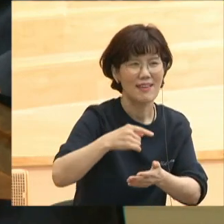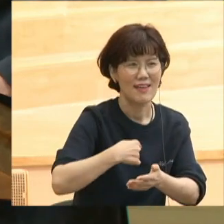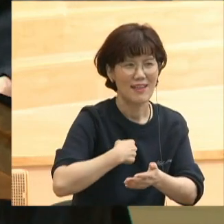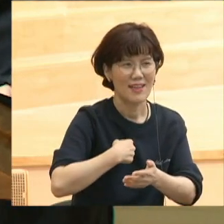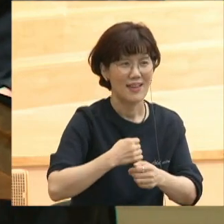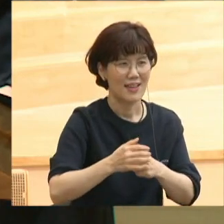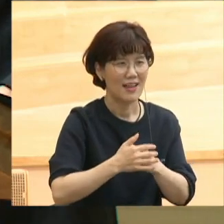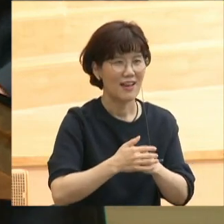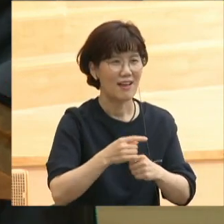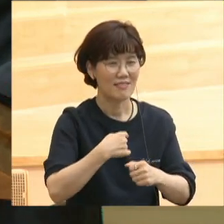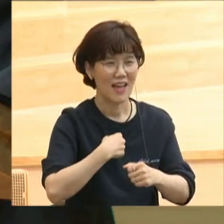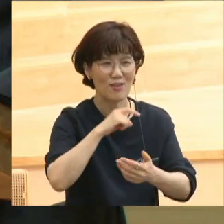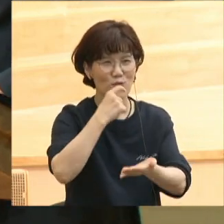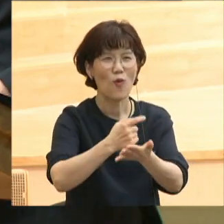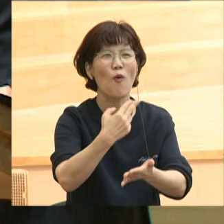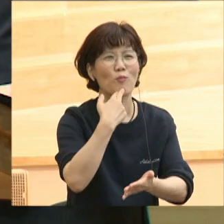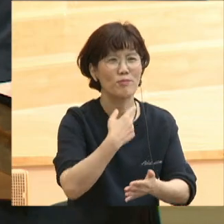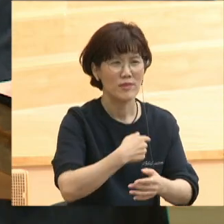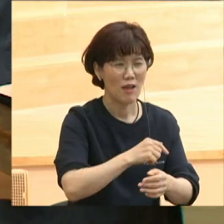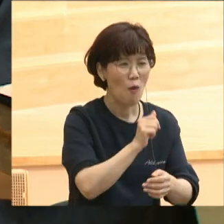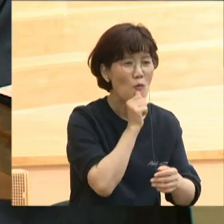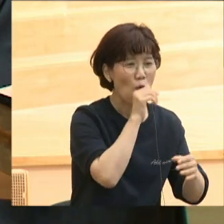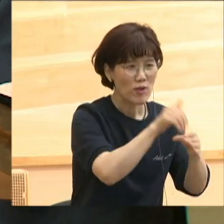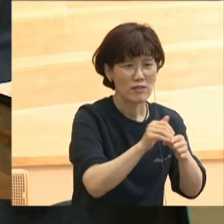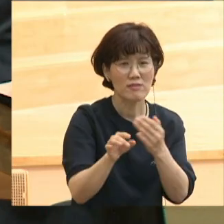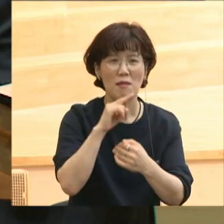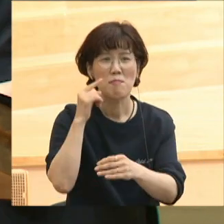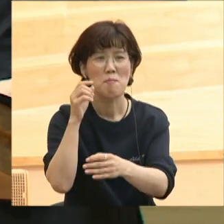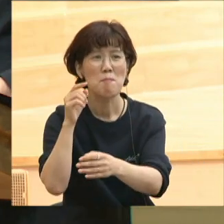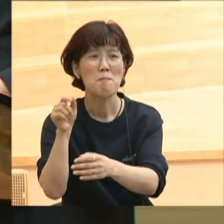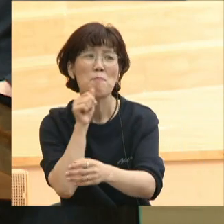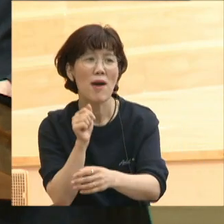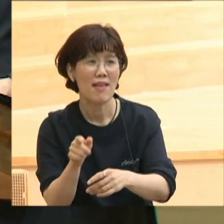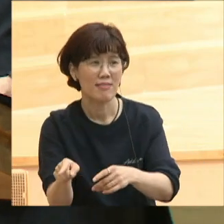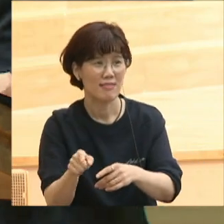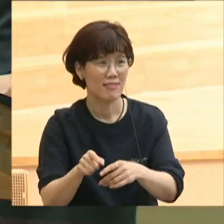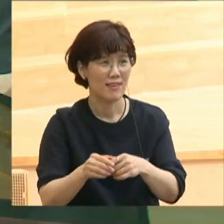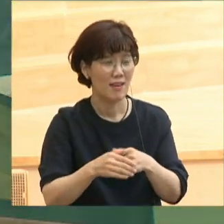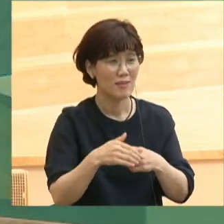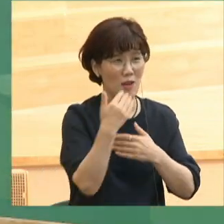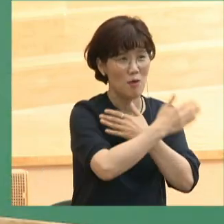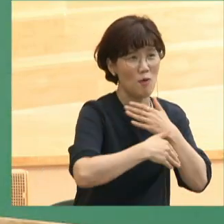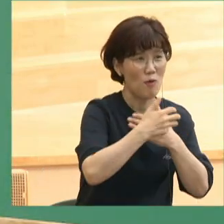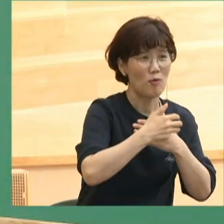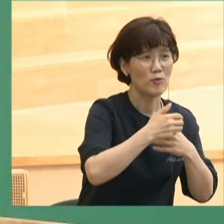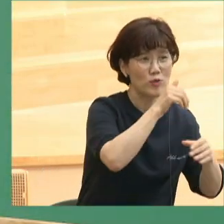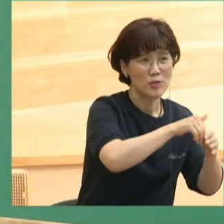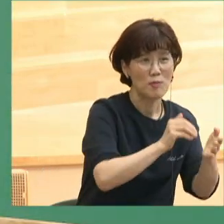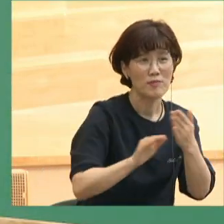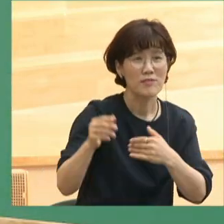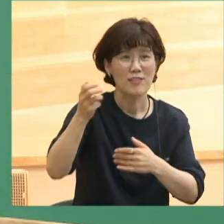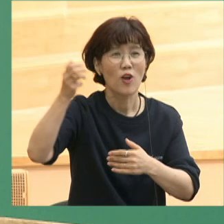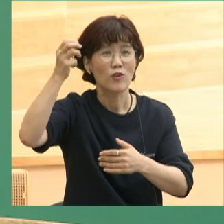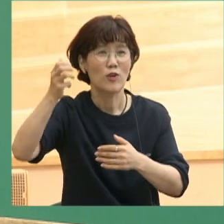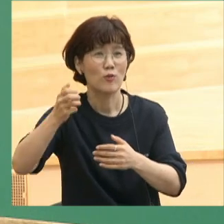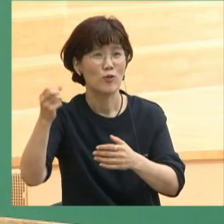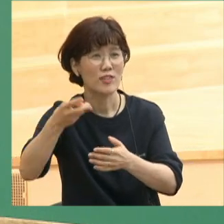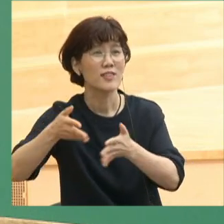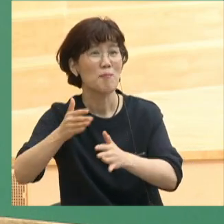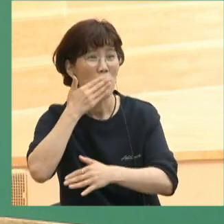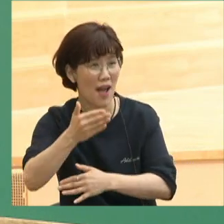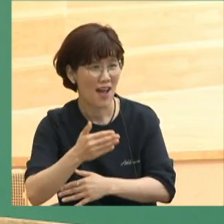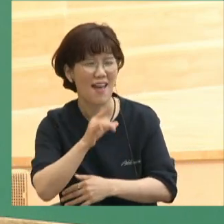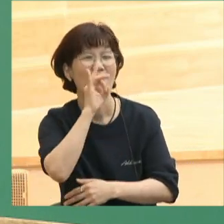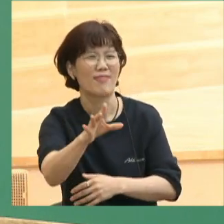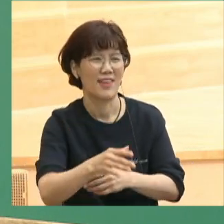속는다. 어떻게 팥을 심어놓고 콩나기를 바라느냐? 어떻게 육체를 심어놓고 성령으로 거두기를 원하느냐? 말도 안 되는 소리 하지